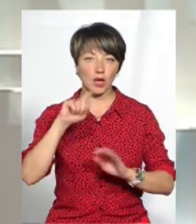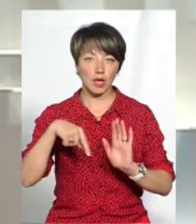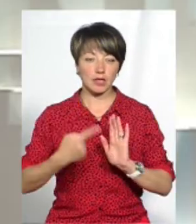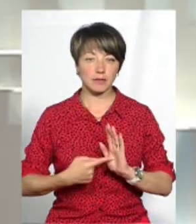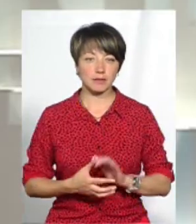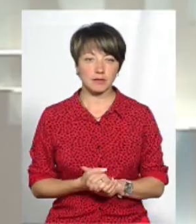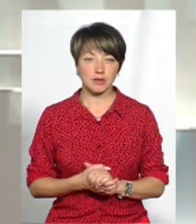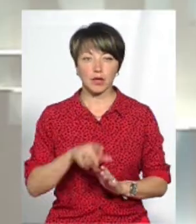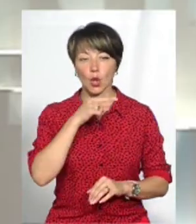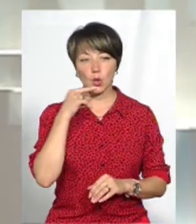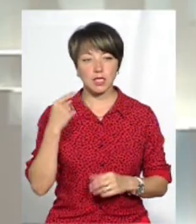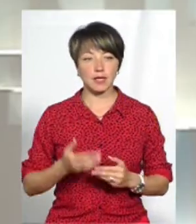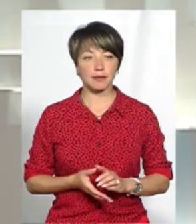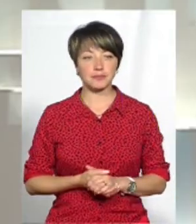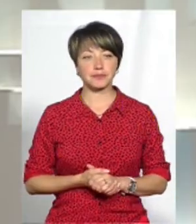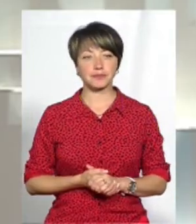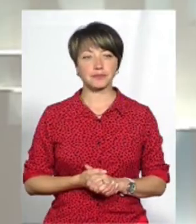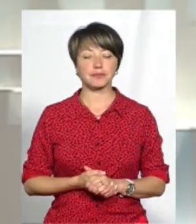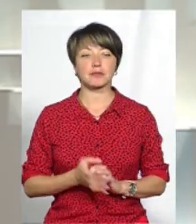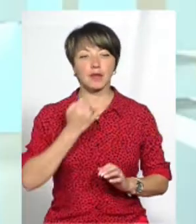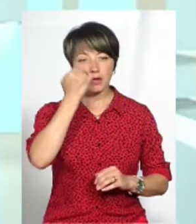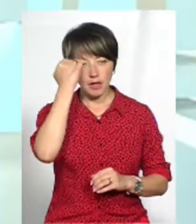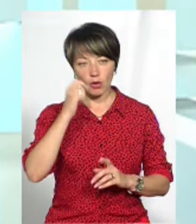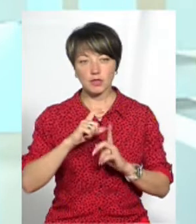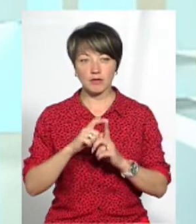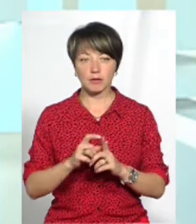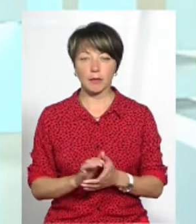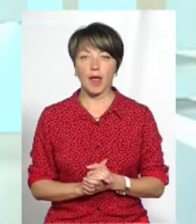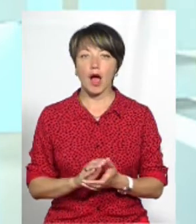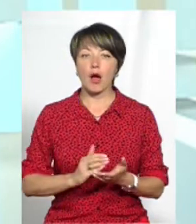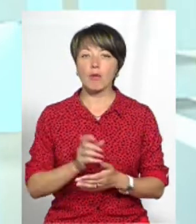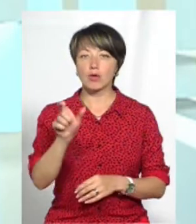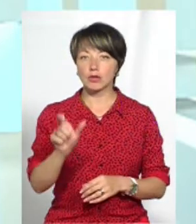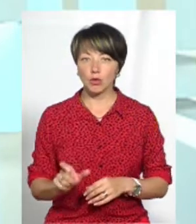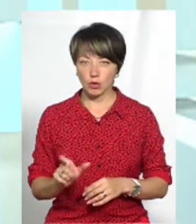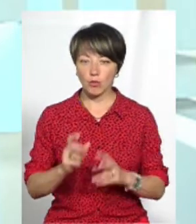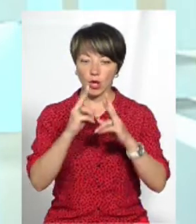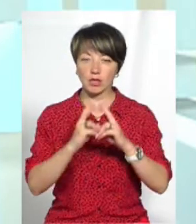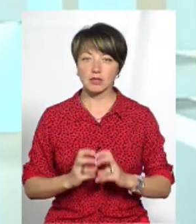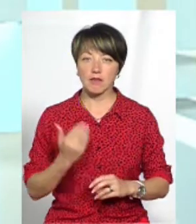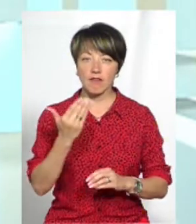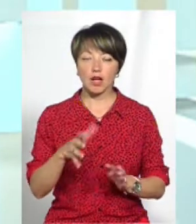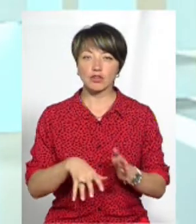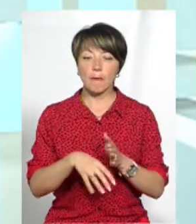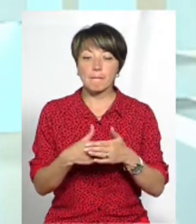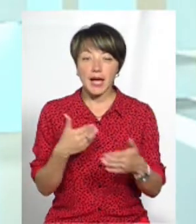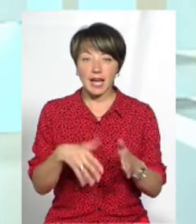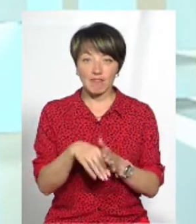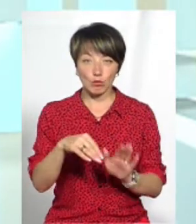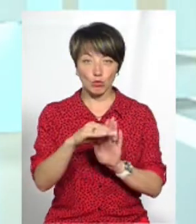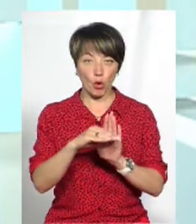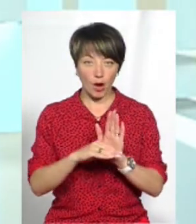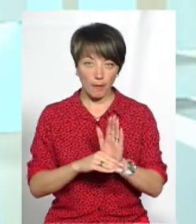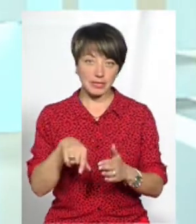України? Росія. Дякую за відповіді. Політолог Ольга Заславська проаналізувала вашу передвиборчу